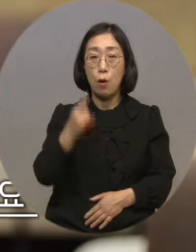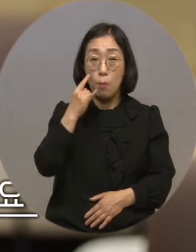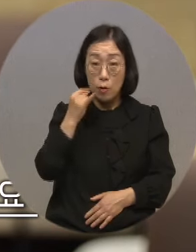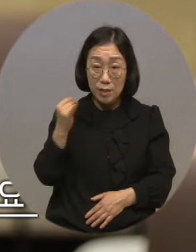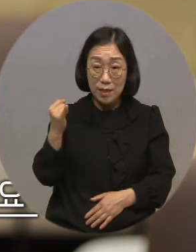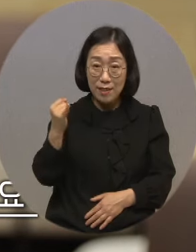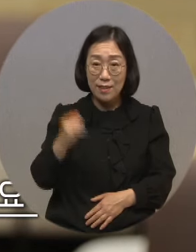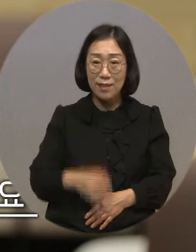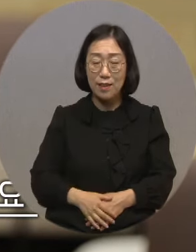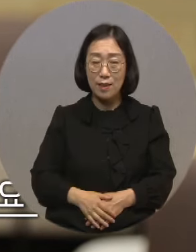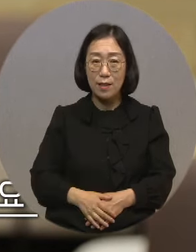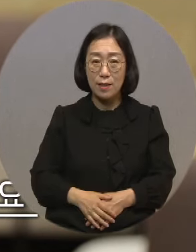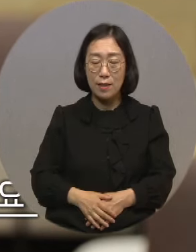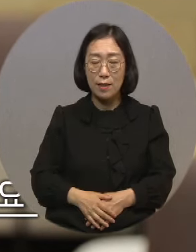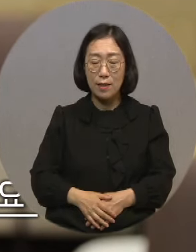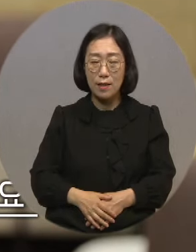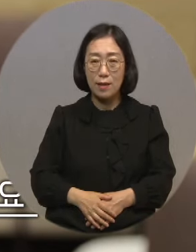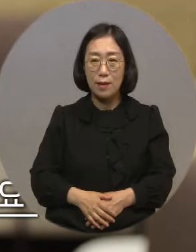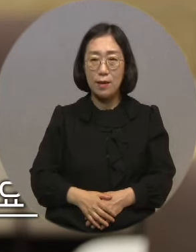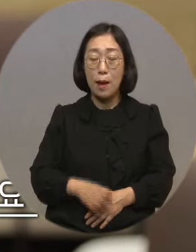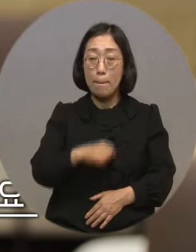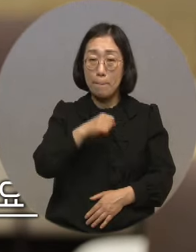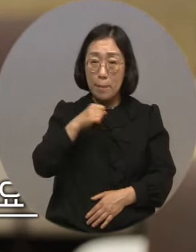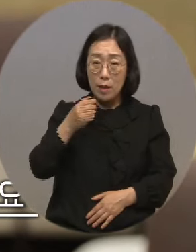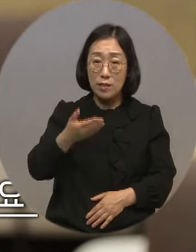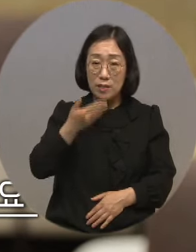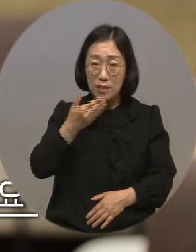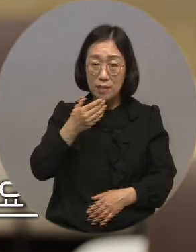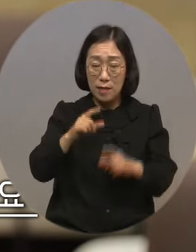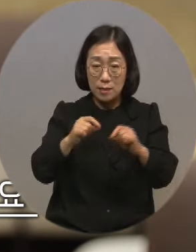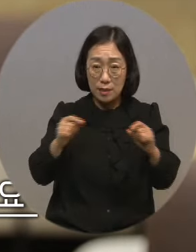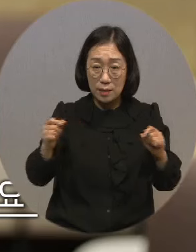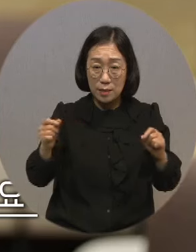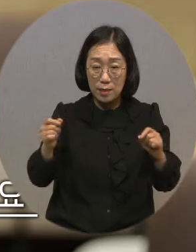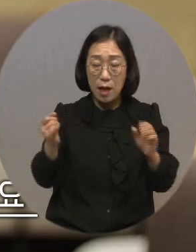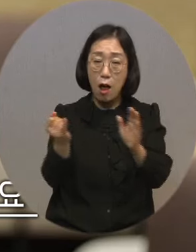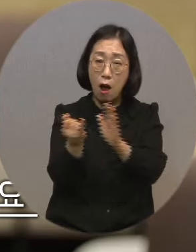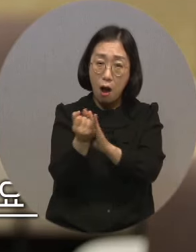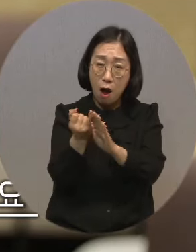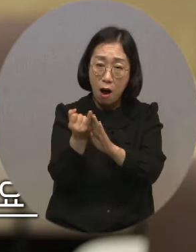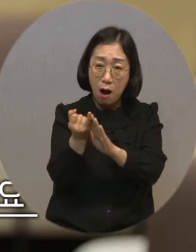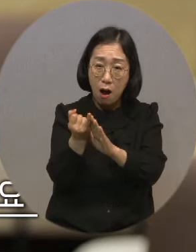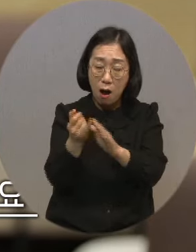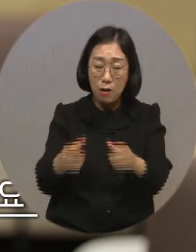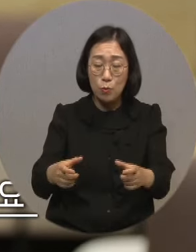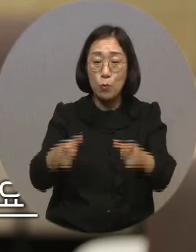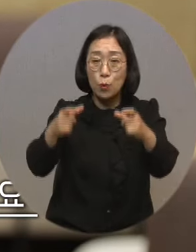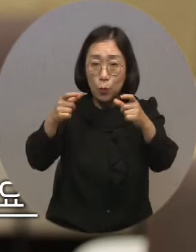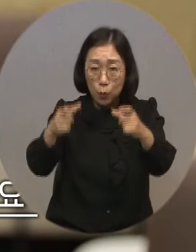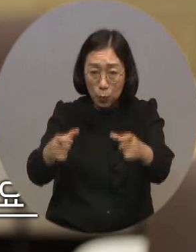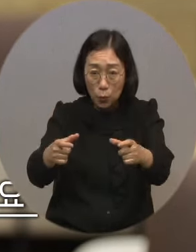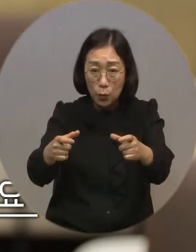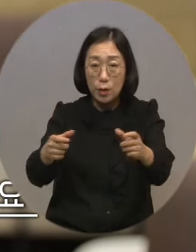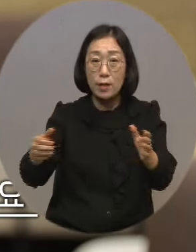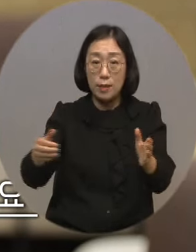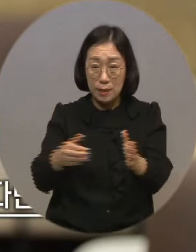어머니한테 식사 한 끼 해드리고 북한을 벗어났어요.